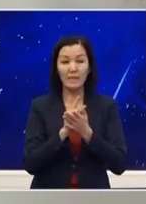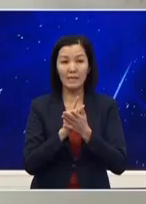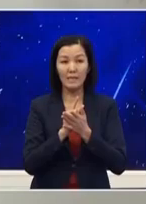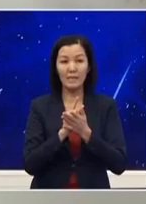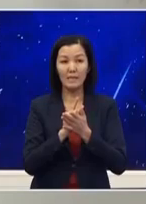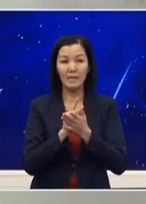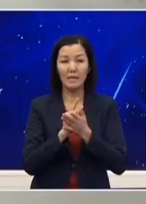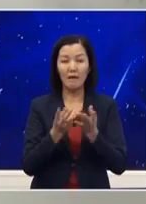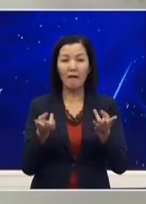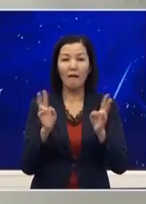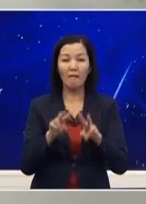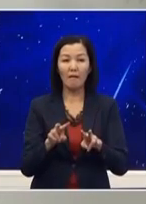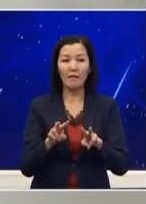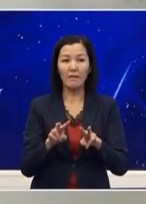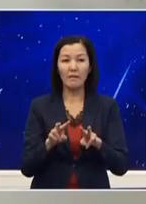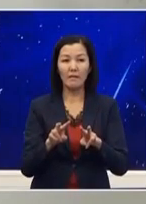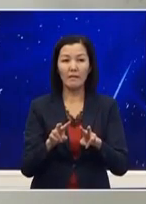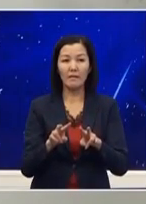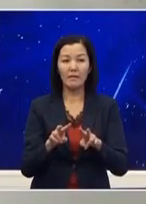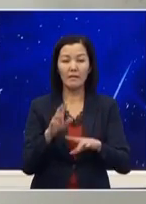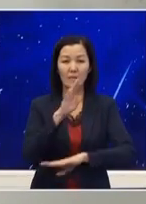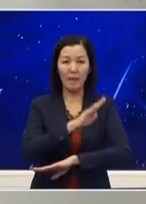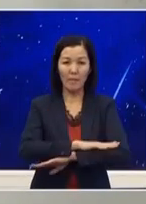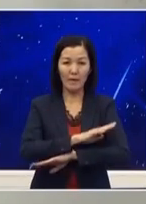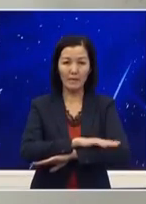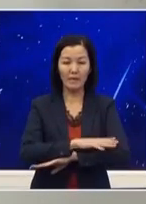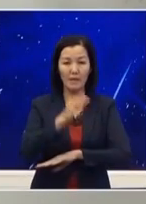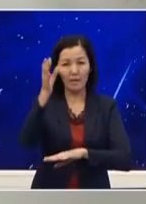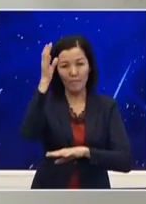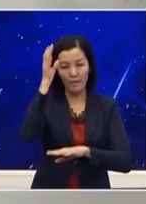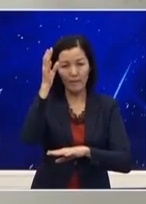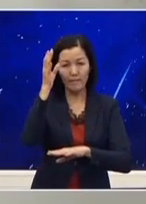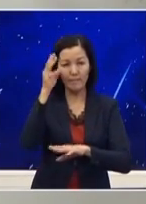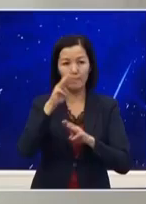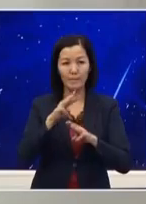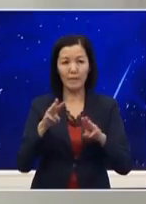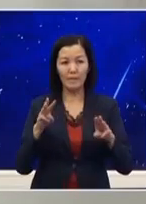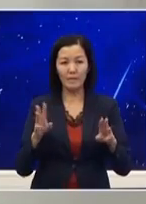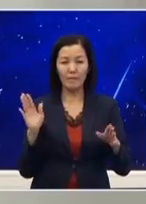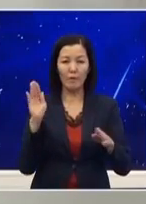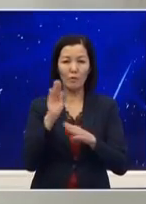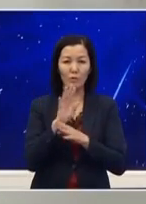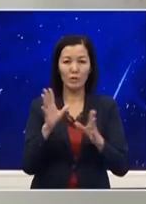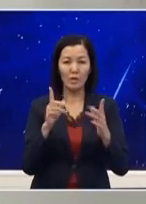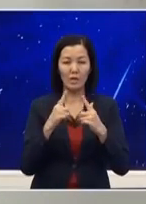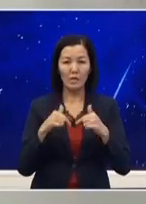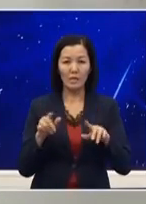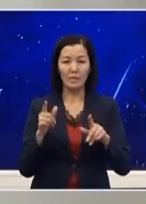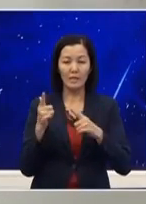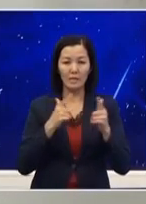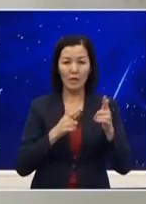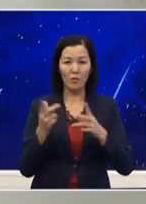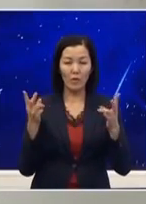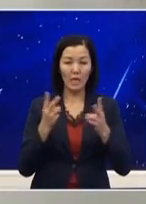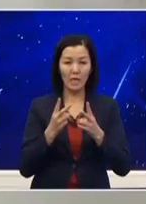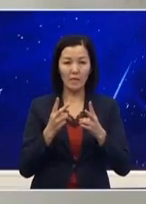оқытылады, ал қалған пәндердің бәрі де білім беру бағдарламасы жұмыс берушілермен қоса жасақталу керек. Себебі